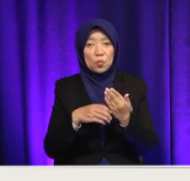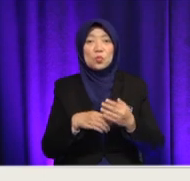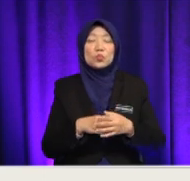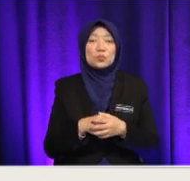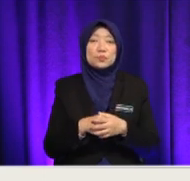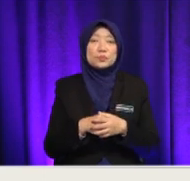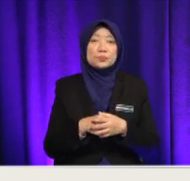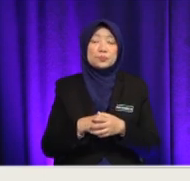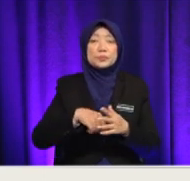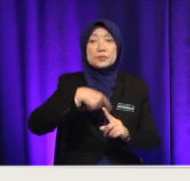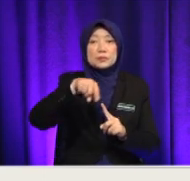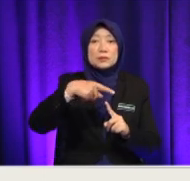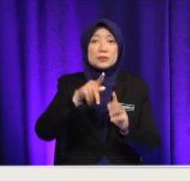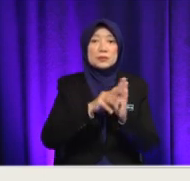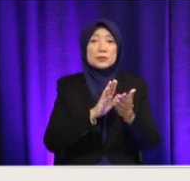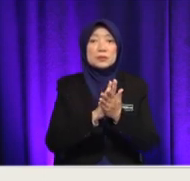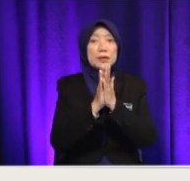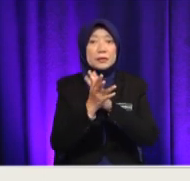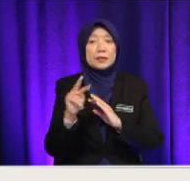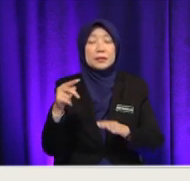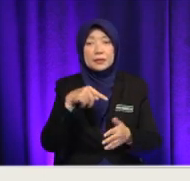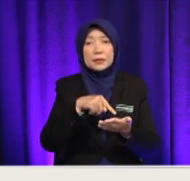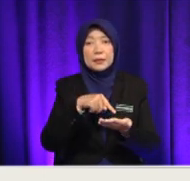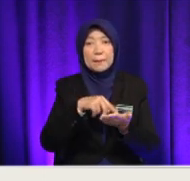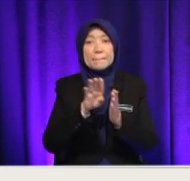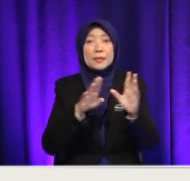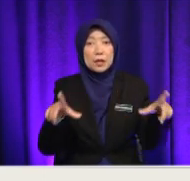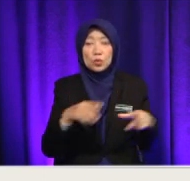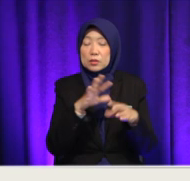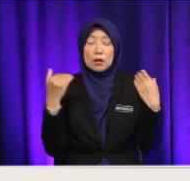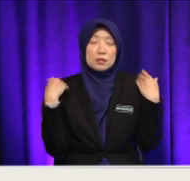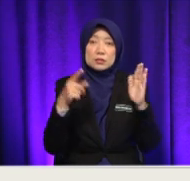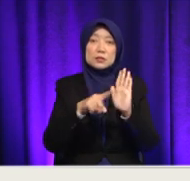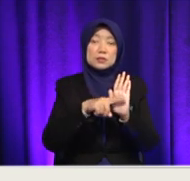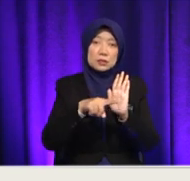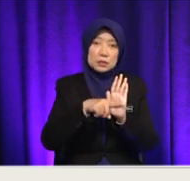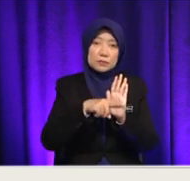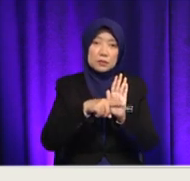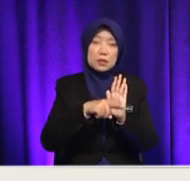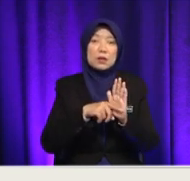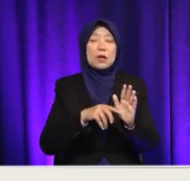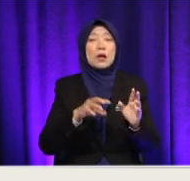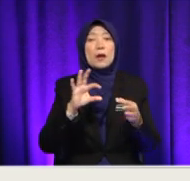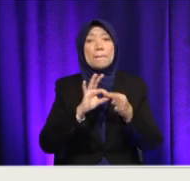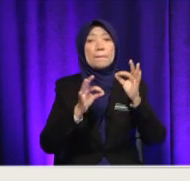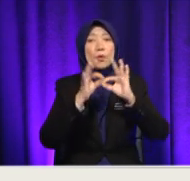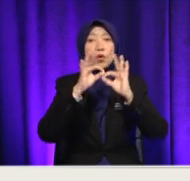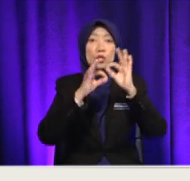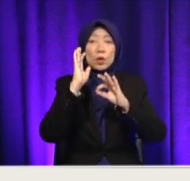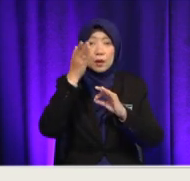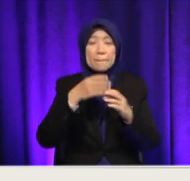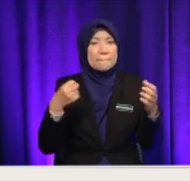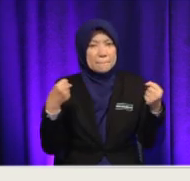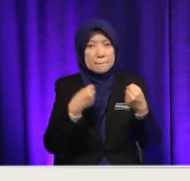So, bila kejadian ini berlaku, tanpa cas negatif, molekul getah akan berlanggar antara satu sama lain.